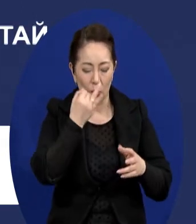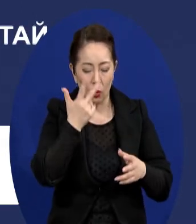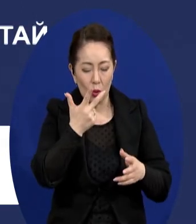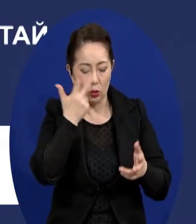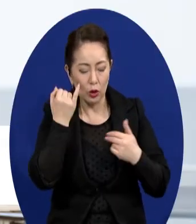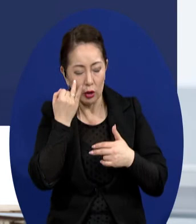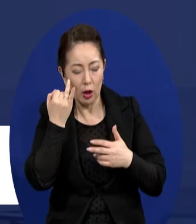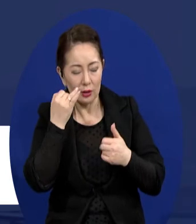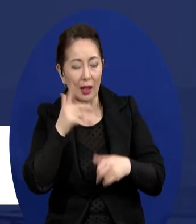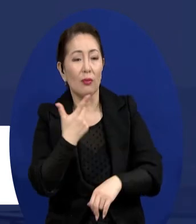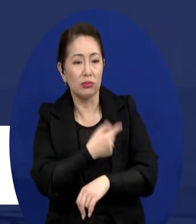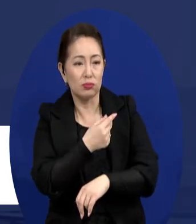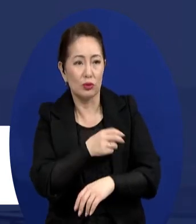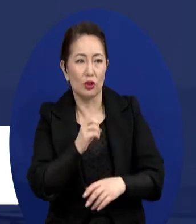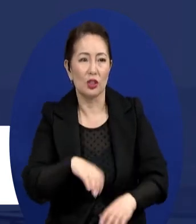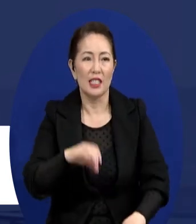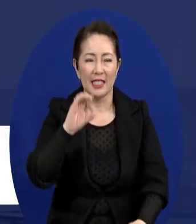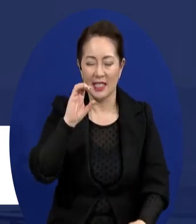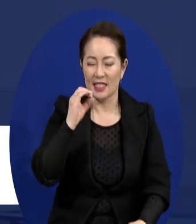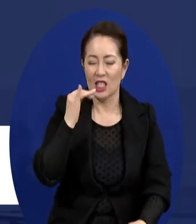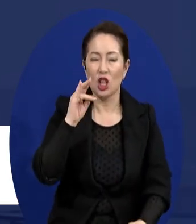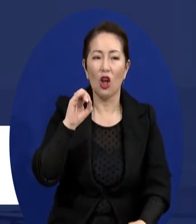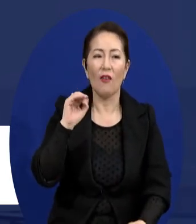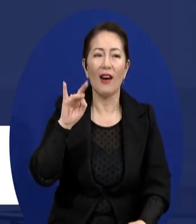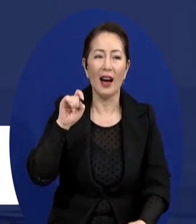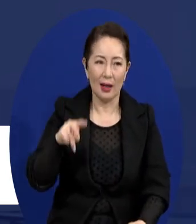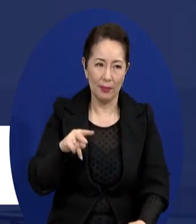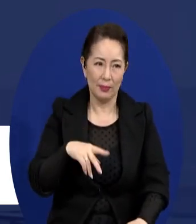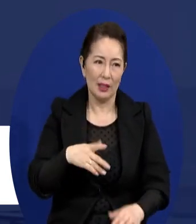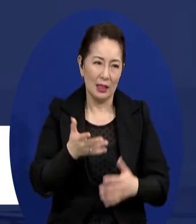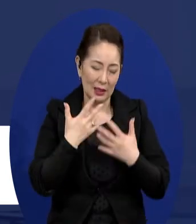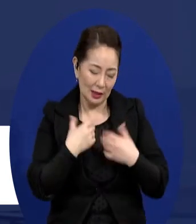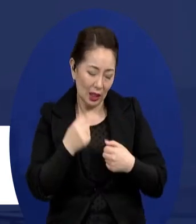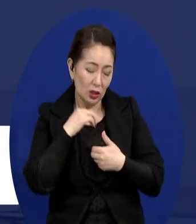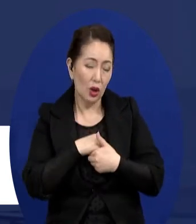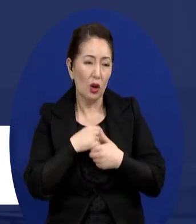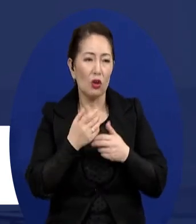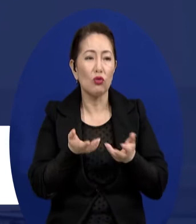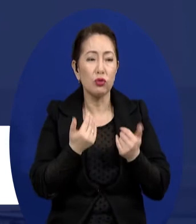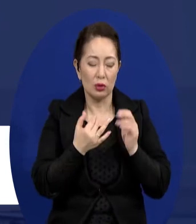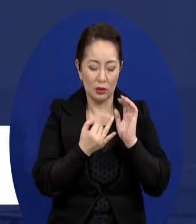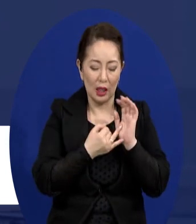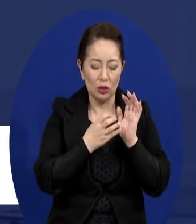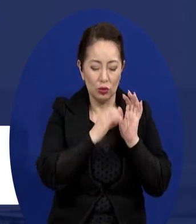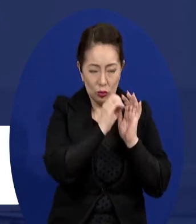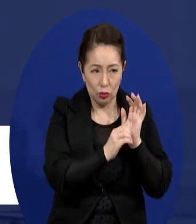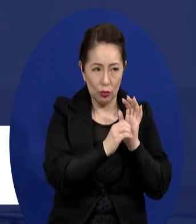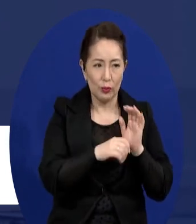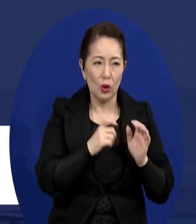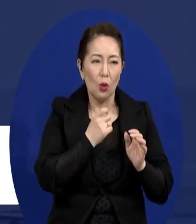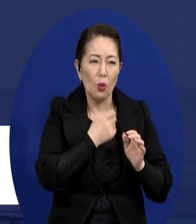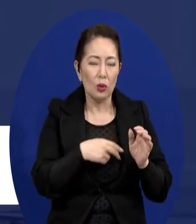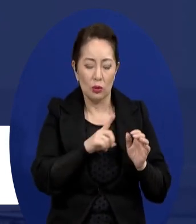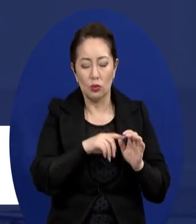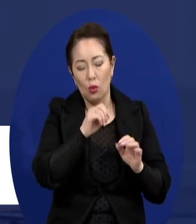зайтай. Sinopharm вакцин дархлаа тогтох хувь хөнгөн хэлбэр 79%, хүн хэлбэр 100%. Клиник туршилт 3